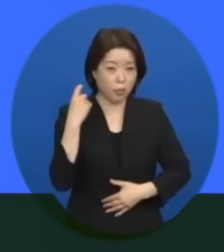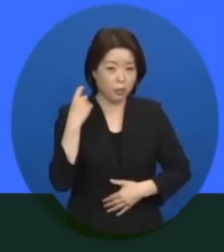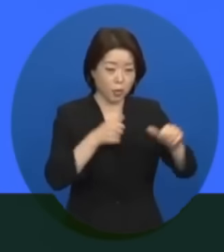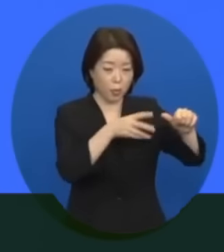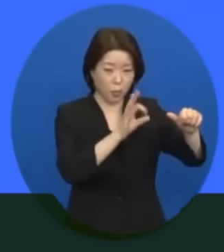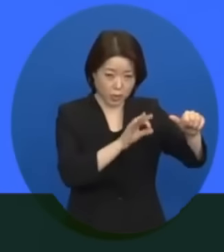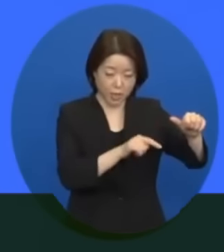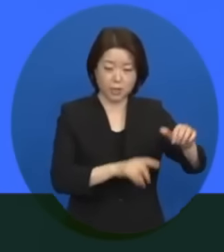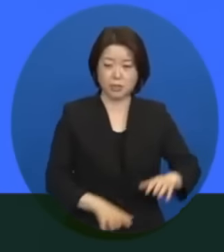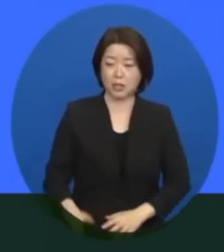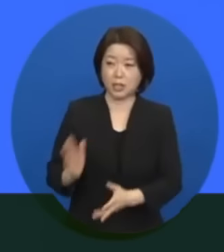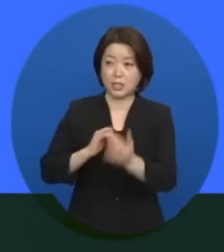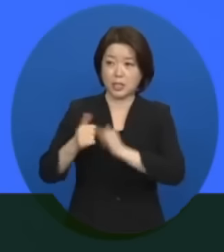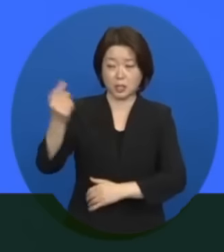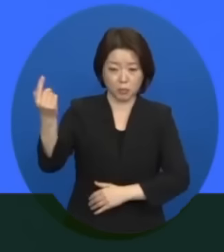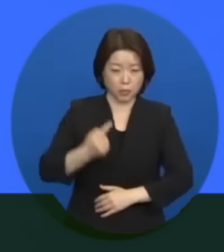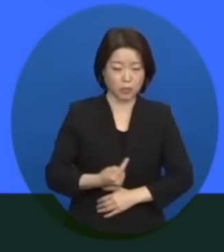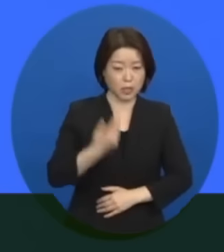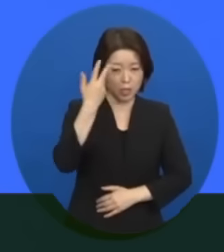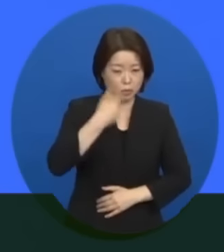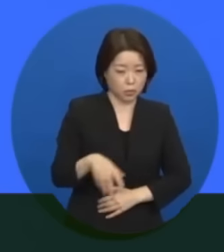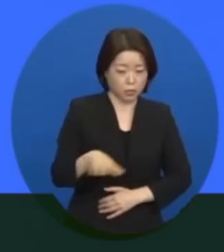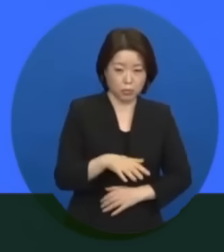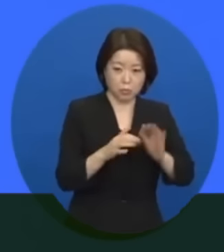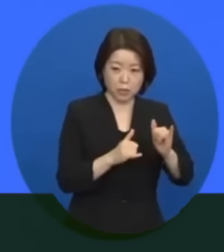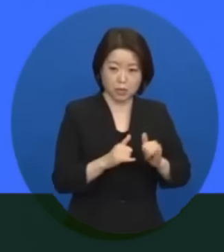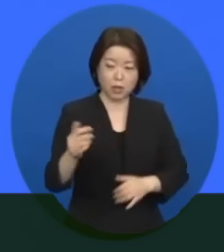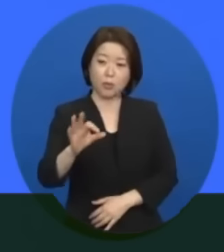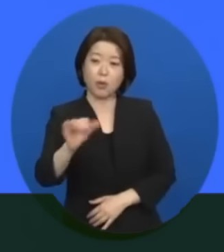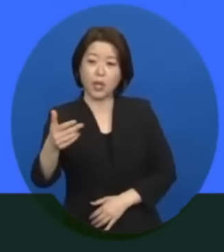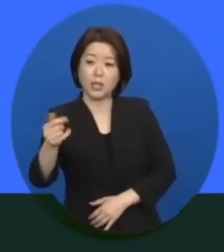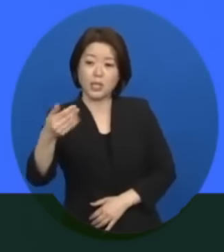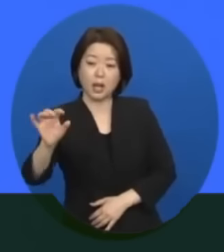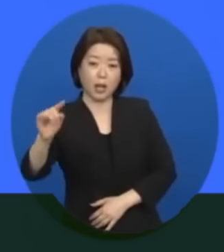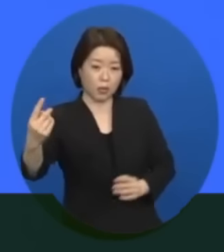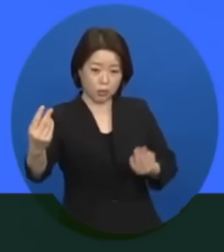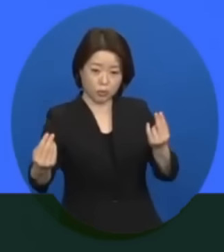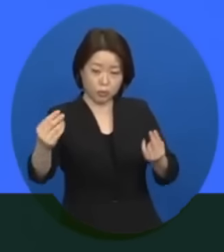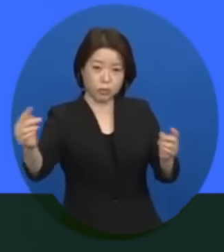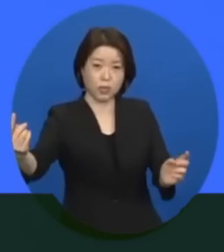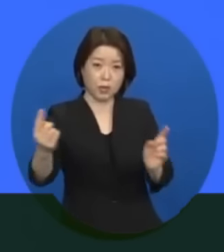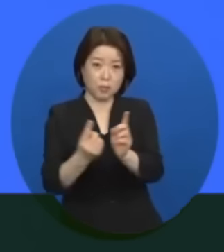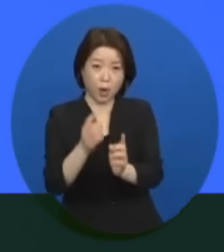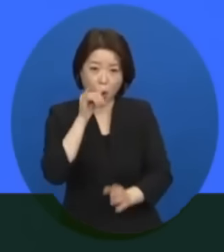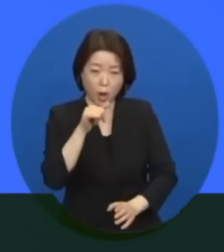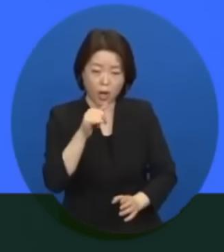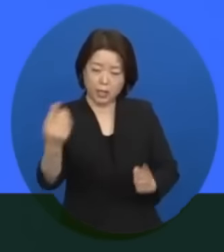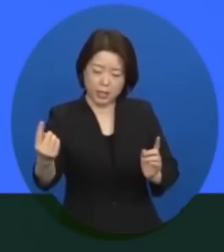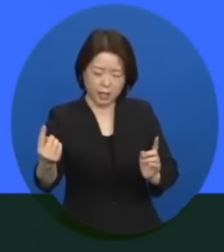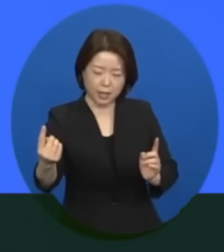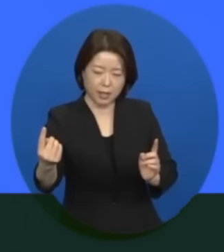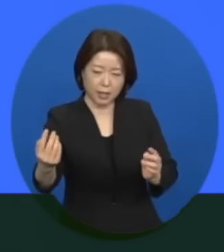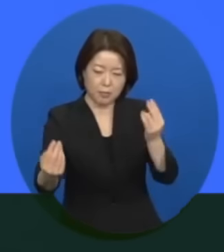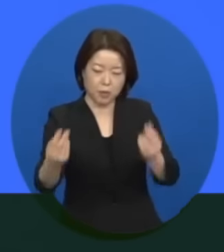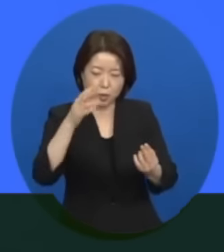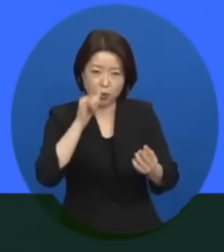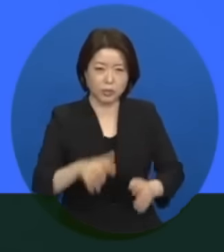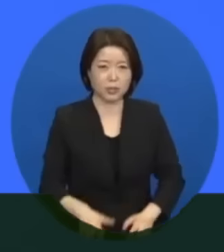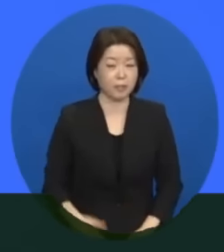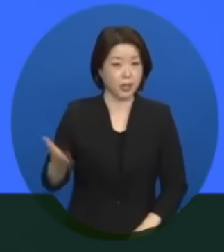중풍병자를 키고 있 그 당시에 한 중풍병자가 있었는데 사람들이 그를